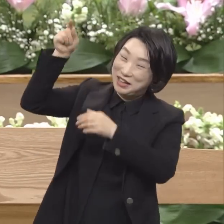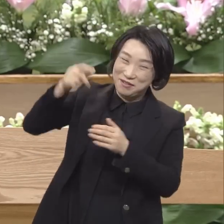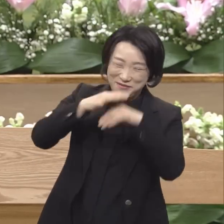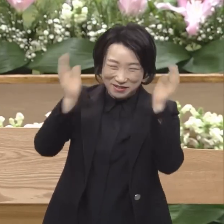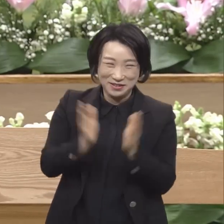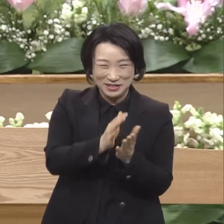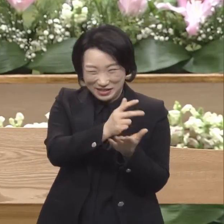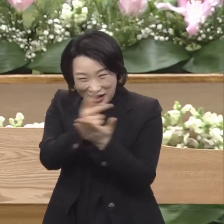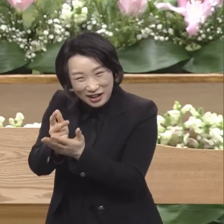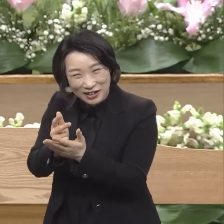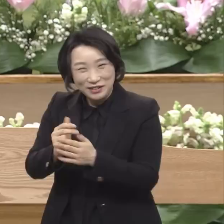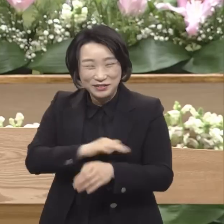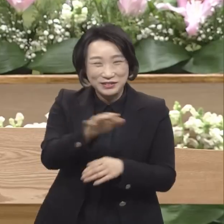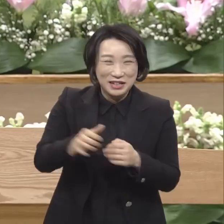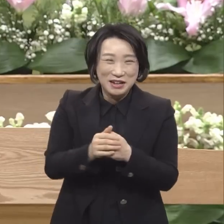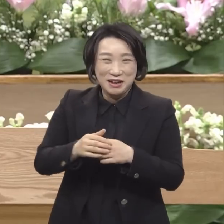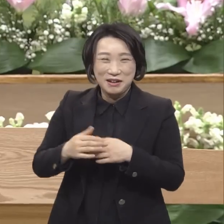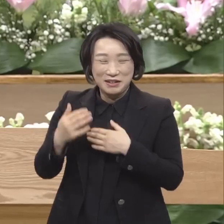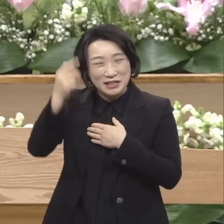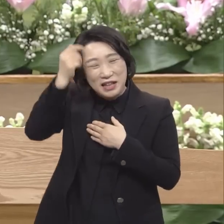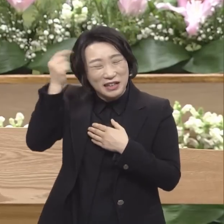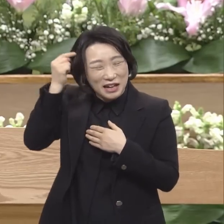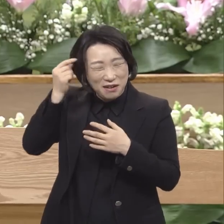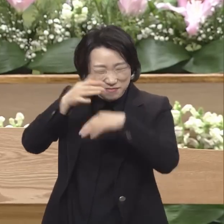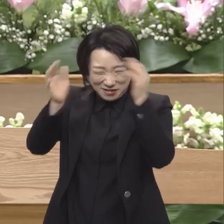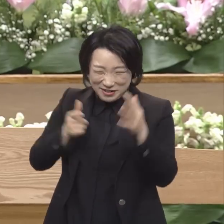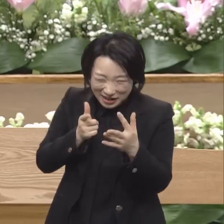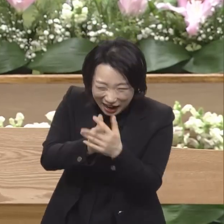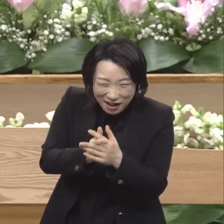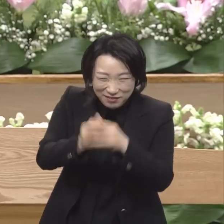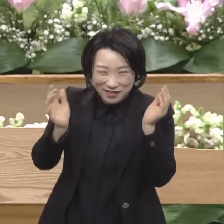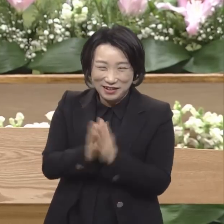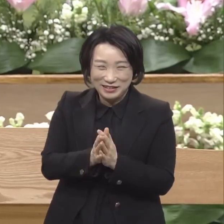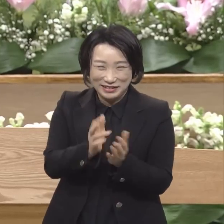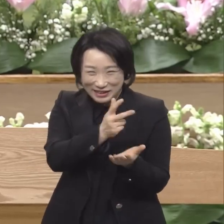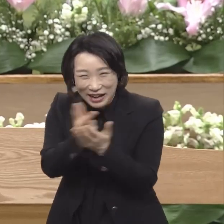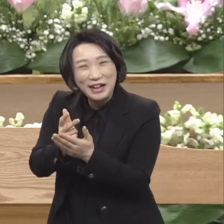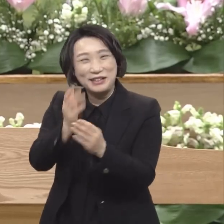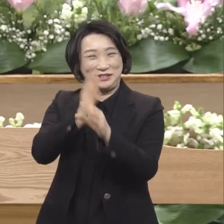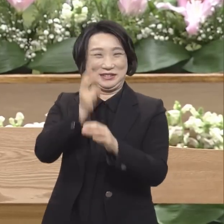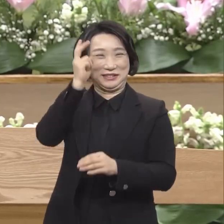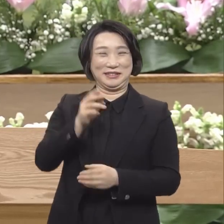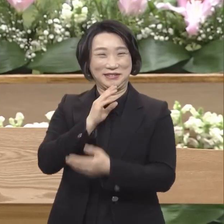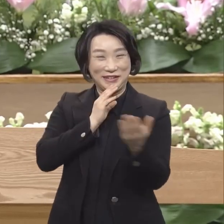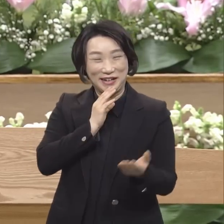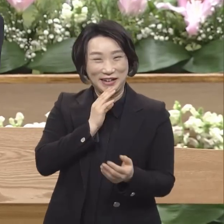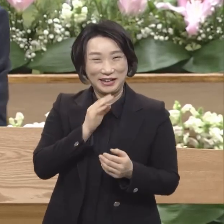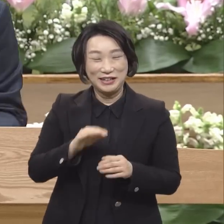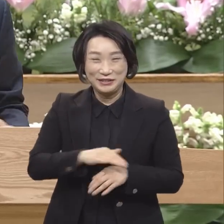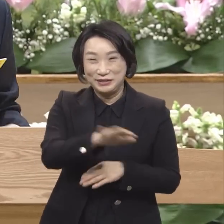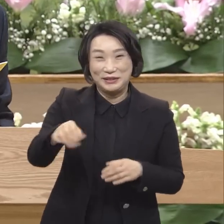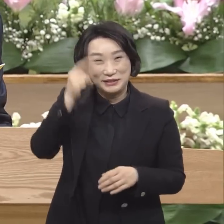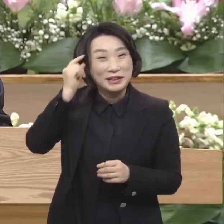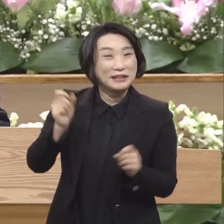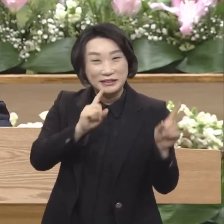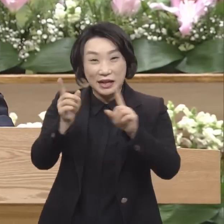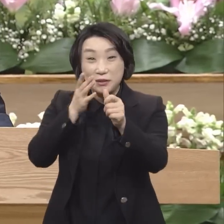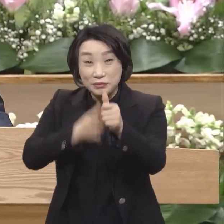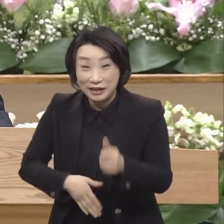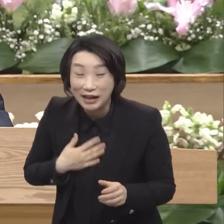말이에요. 머리털이 빠지고 들어오는 까지 전부 다 셀 수 없이 다 헤아리고 있다 이 말입니다. 우리 정신 차려야